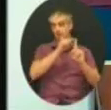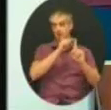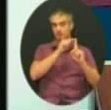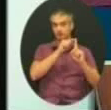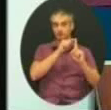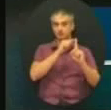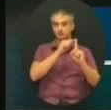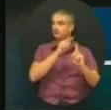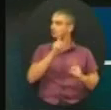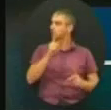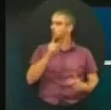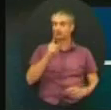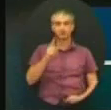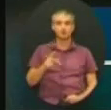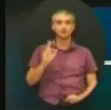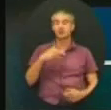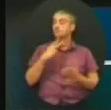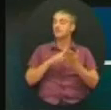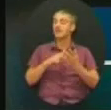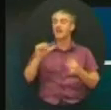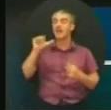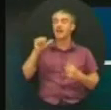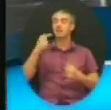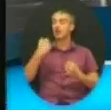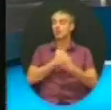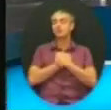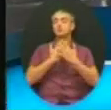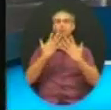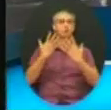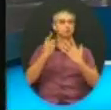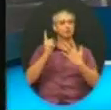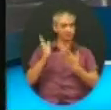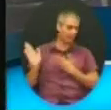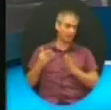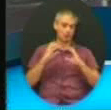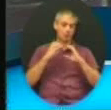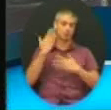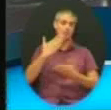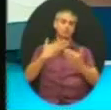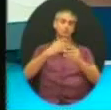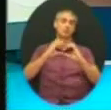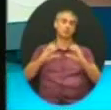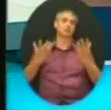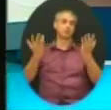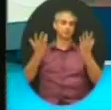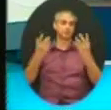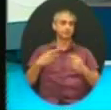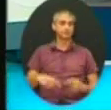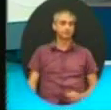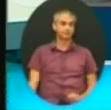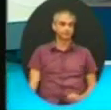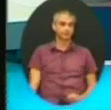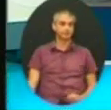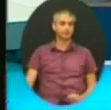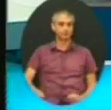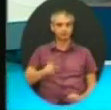צריך מתישהו... מגיע לאילן חיבוק גדול. נכון מאוד. נכון, אבל צריך לפנות את החסימות? לגבי החסימות, אני